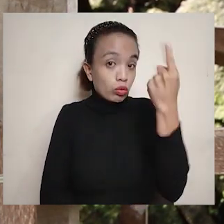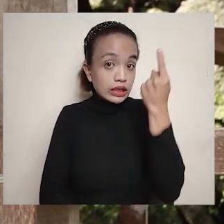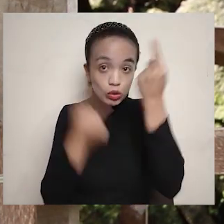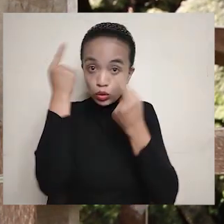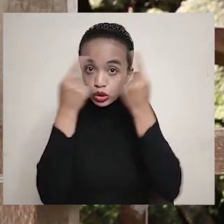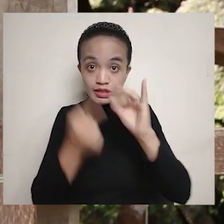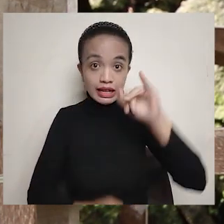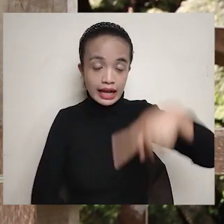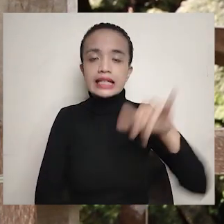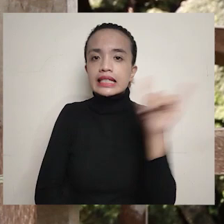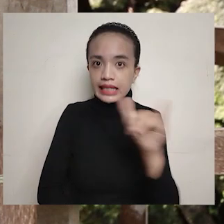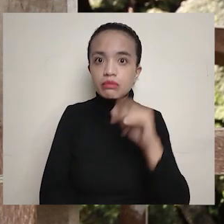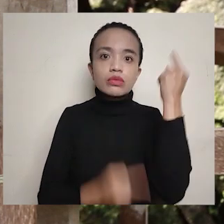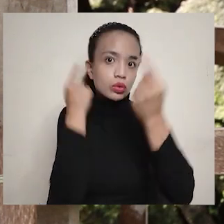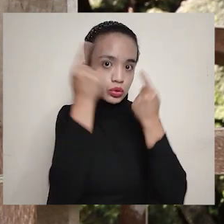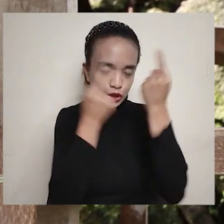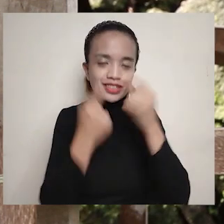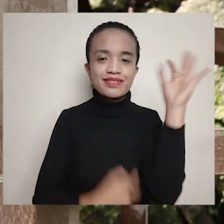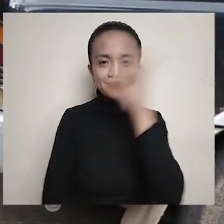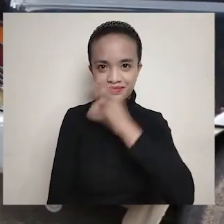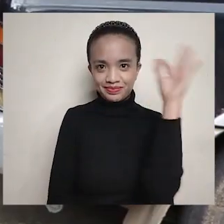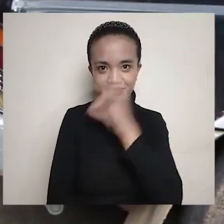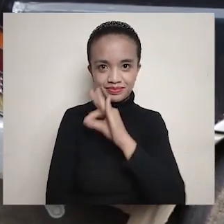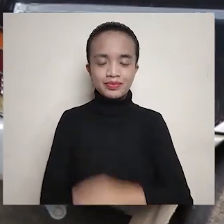indigenous peoples, kundi concerns din ng mga karaniwang Pilipino.